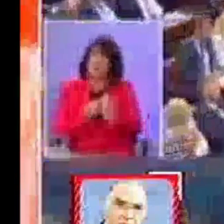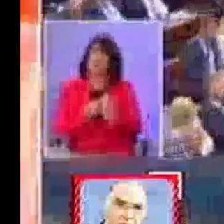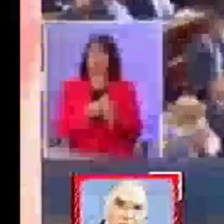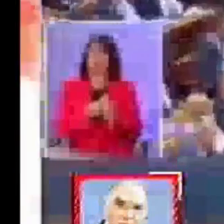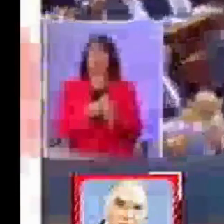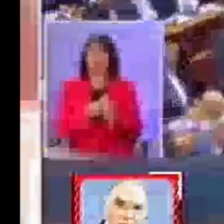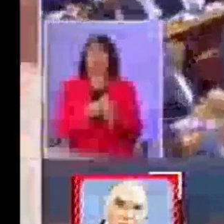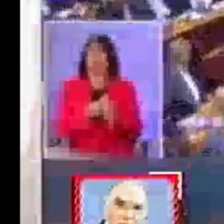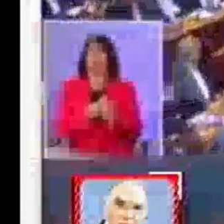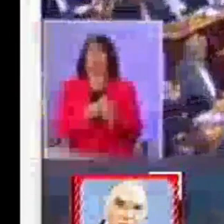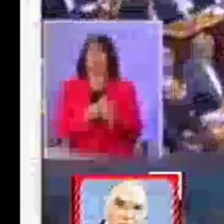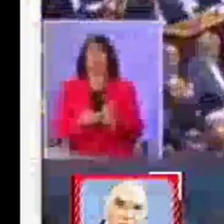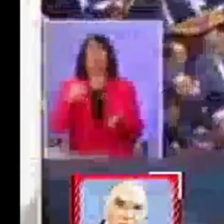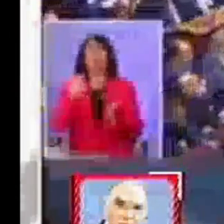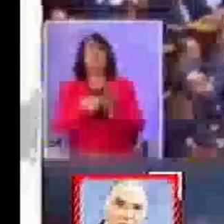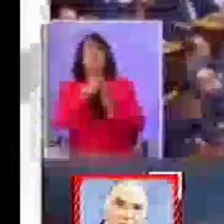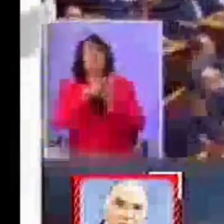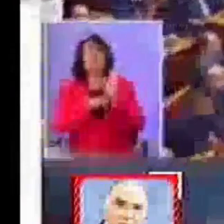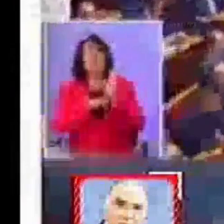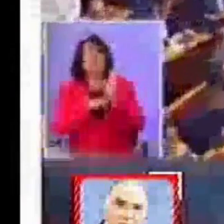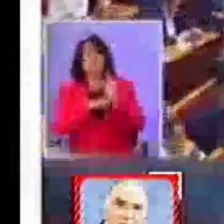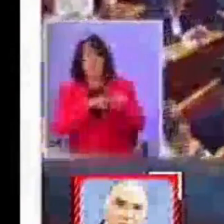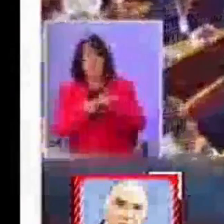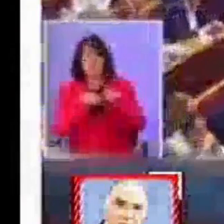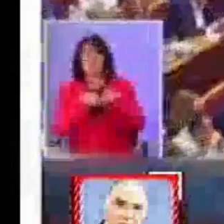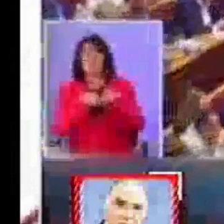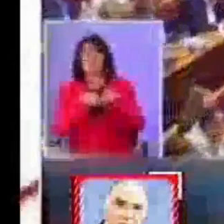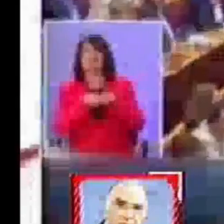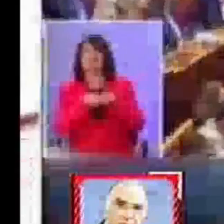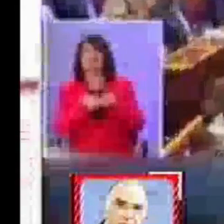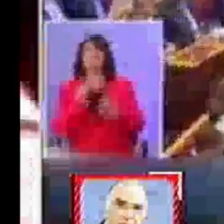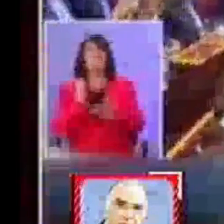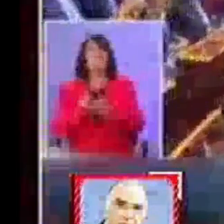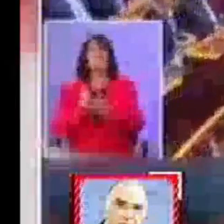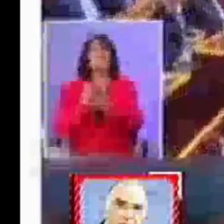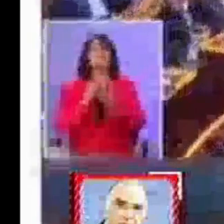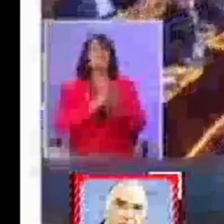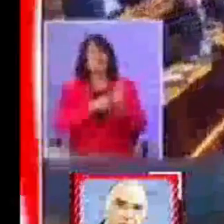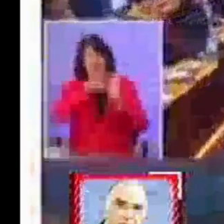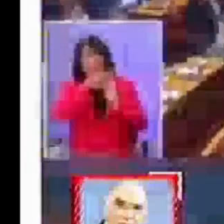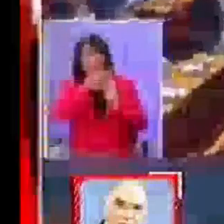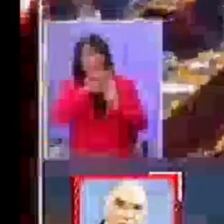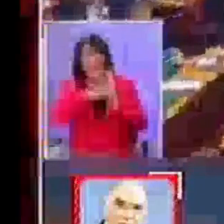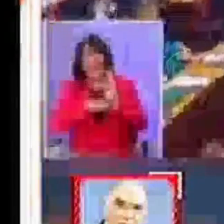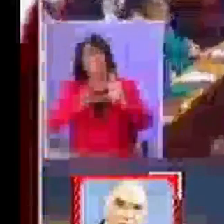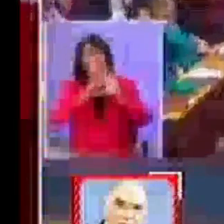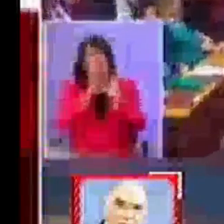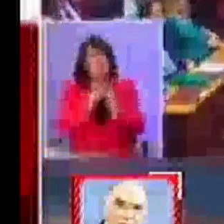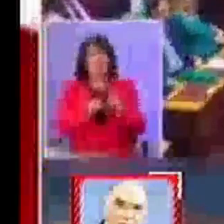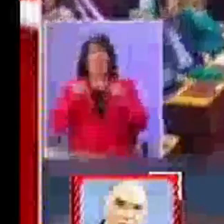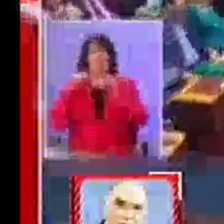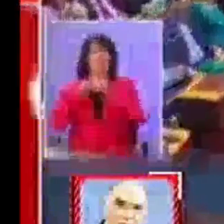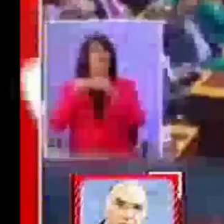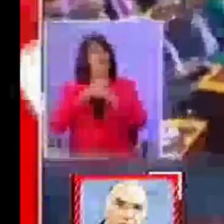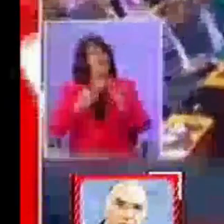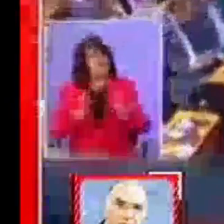ανεξαρτητοποίηση τώρα του κυρίου Φωκά. Για πείτε μας λοιπόν, σχολιάστε μας την όλη κατάσταση. Κοιτάξτε, αυτοί που εξελέγησαν και σε όλα